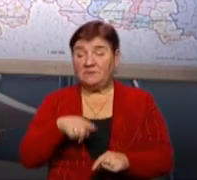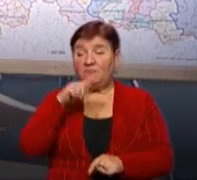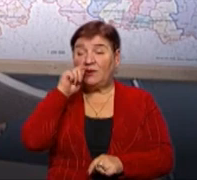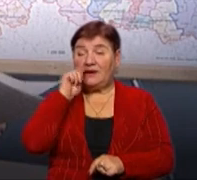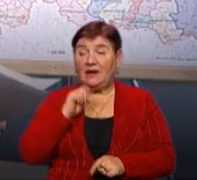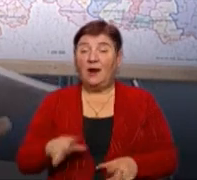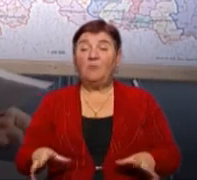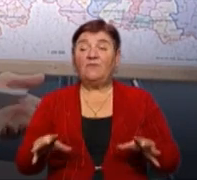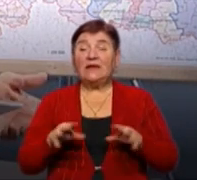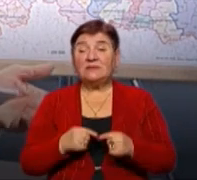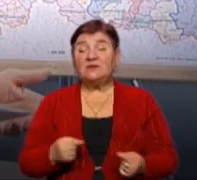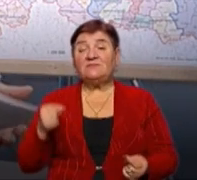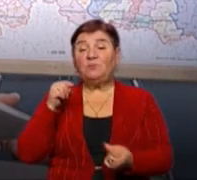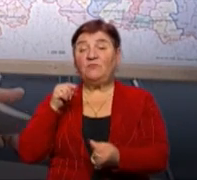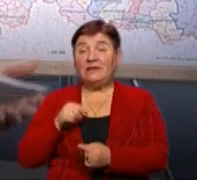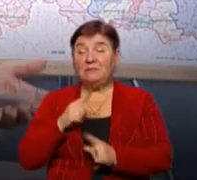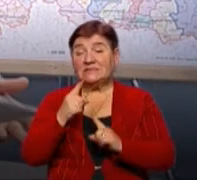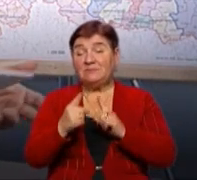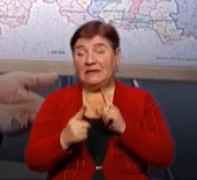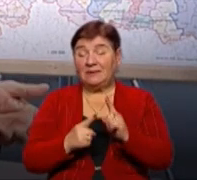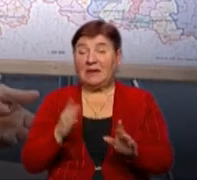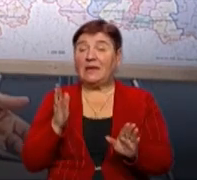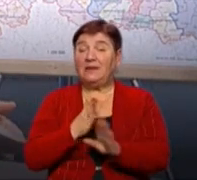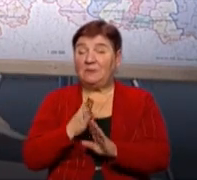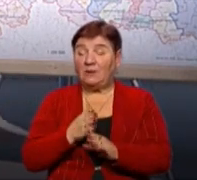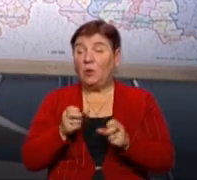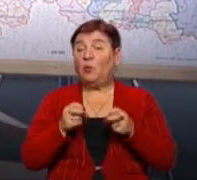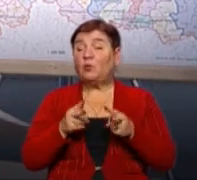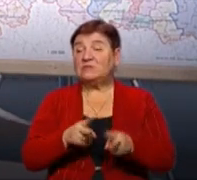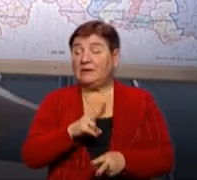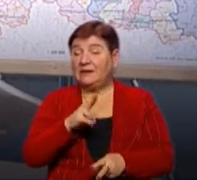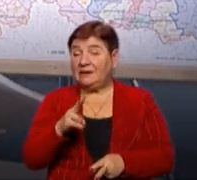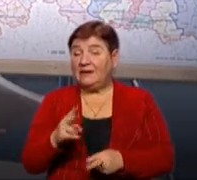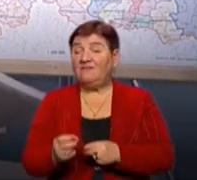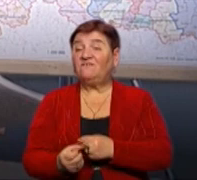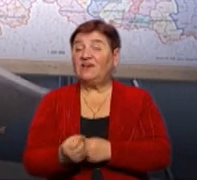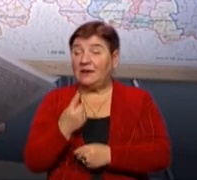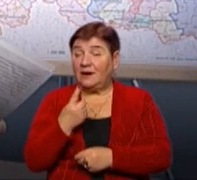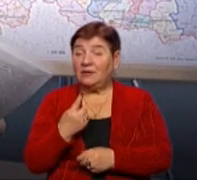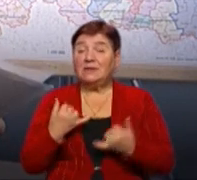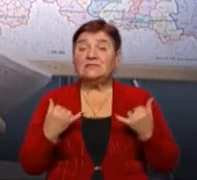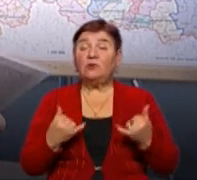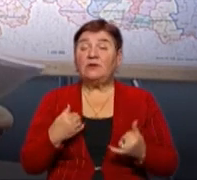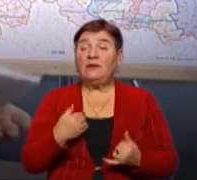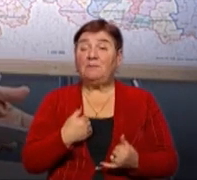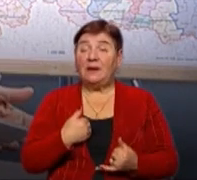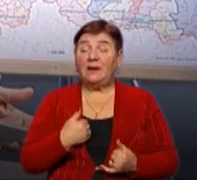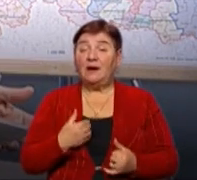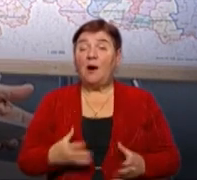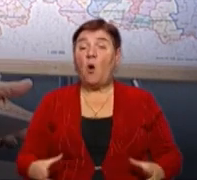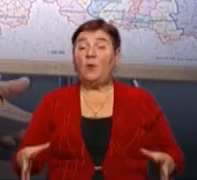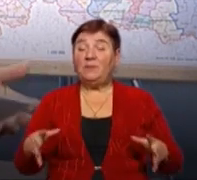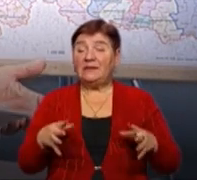Україні, пов'язаними з відповідними змінами клімату, загрозами, які виникають і так далі. І сьогодні ми об'єднали вже